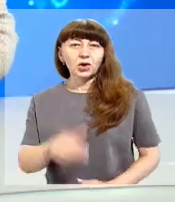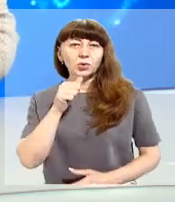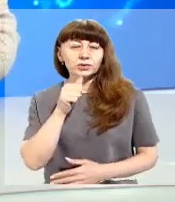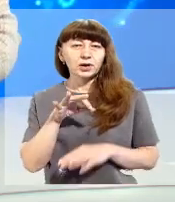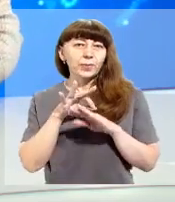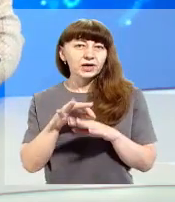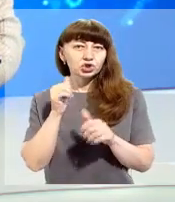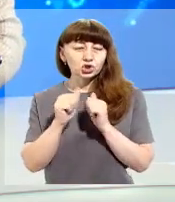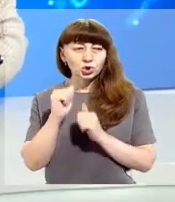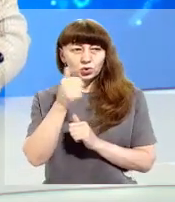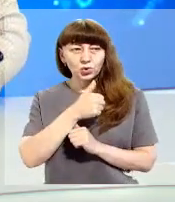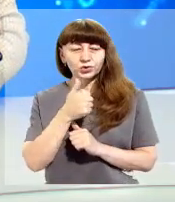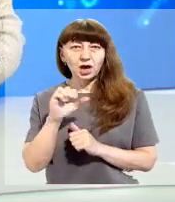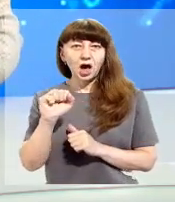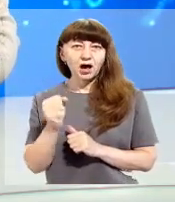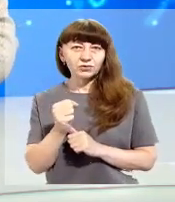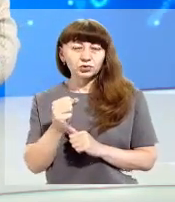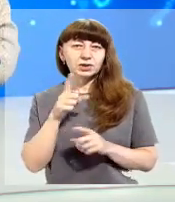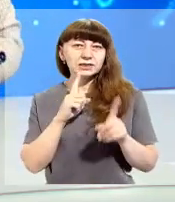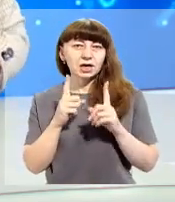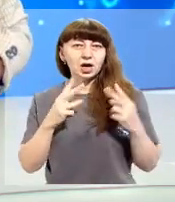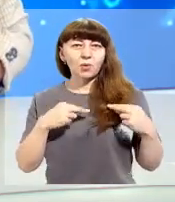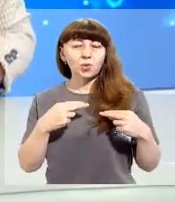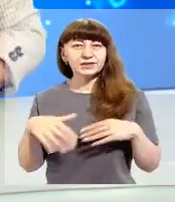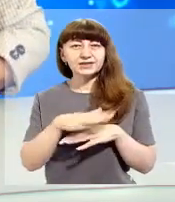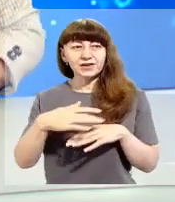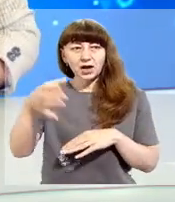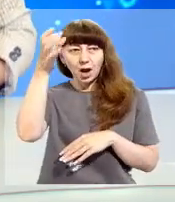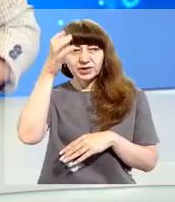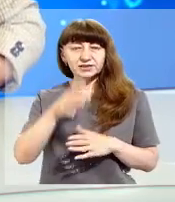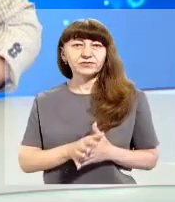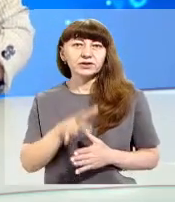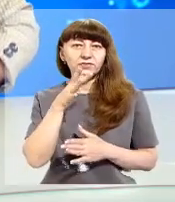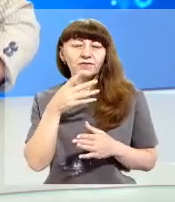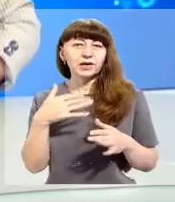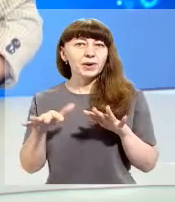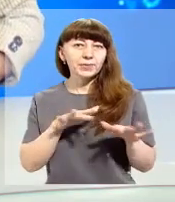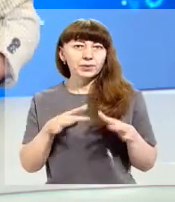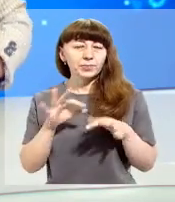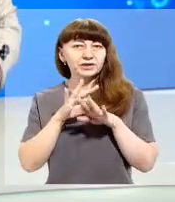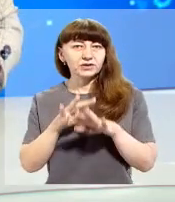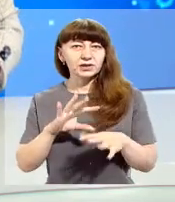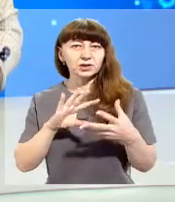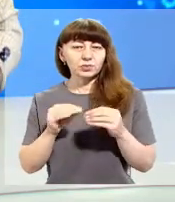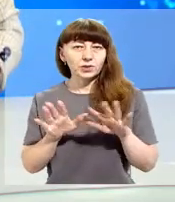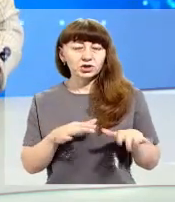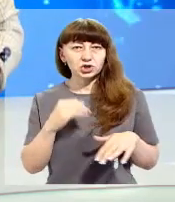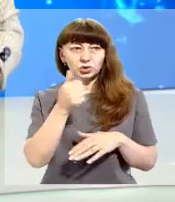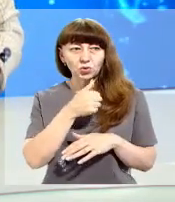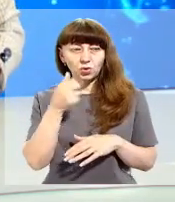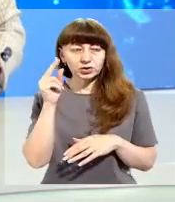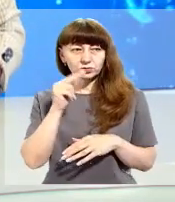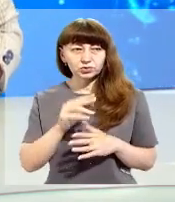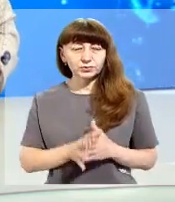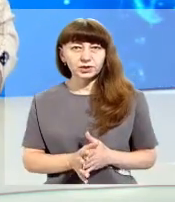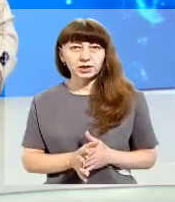Кустанае прошло ежегодное августовское совещание работников сферы образования. В ходе мероприятия были подведены итоги прошедшего